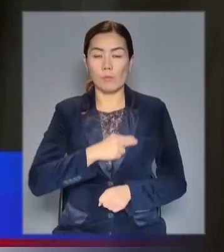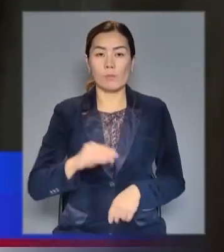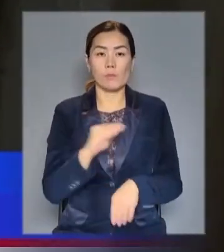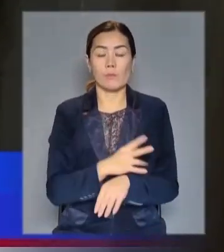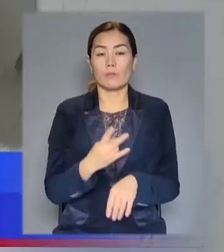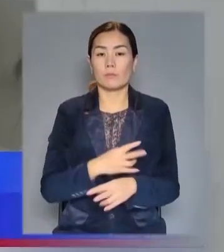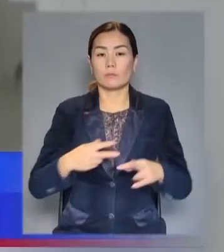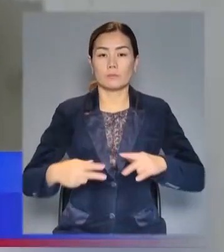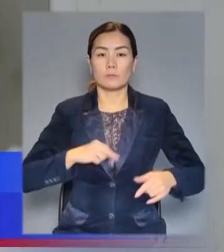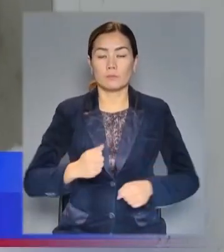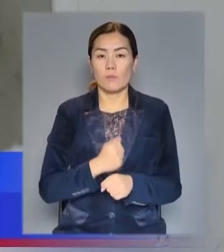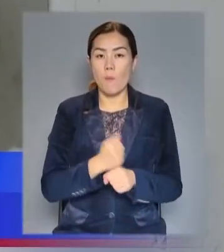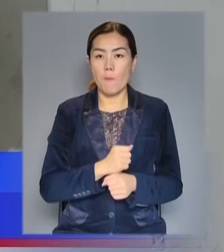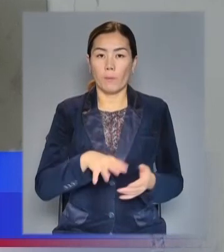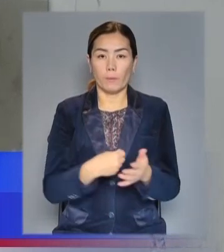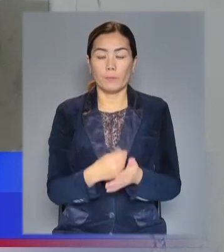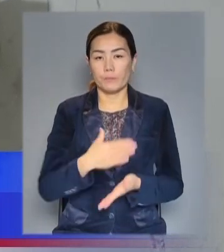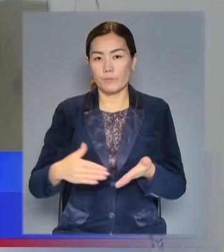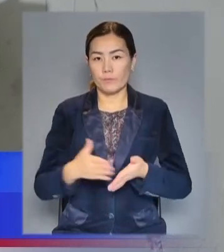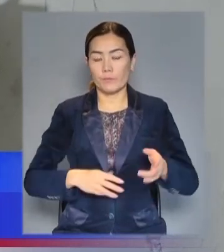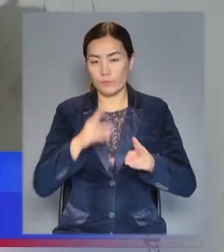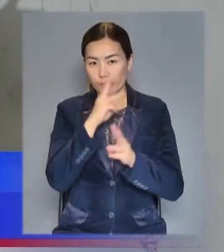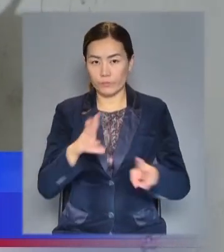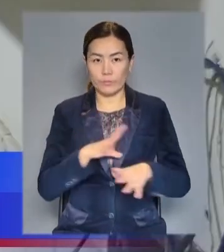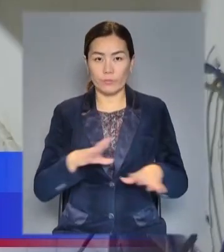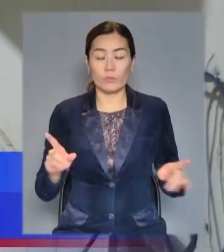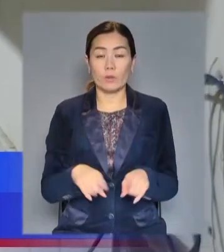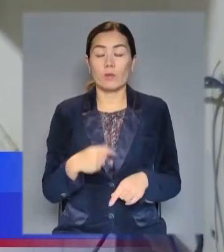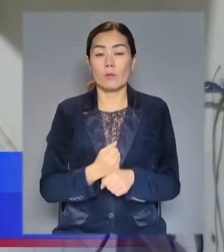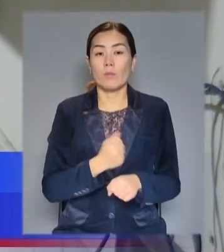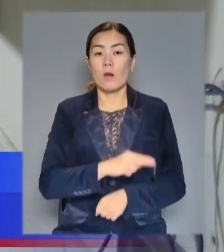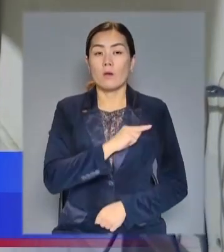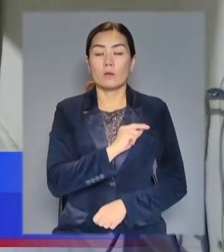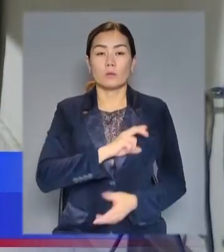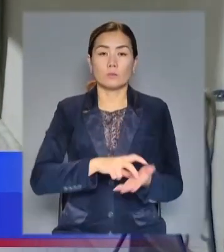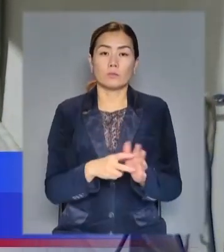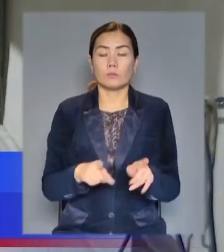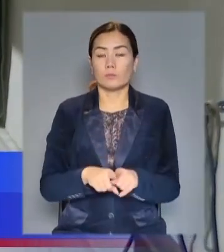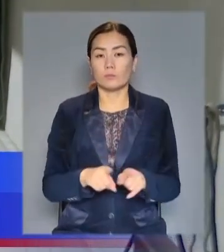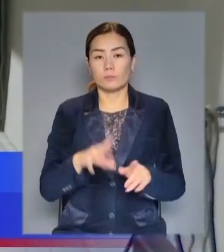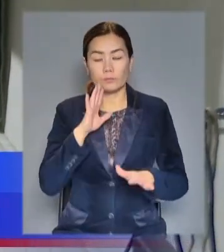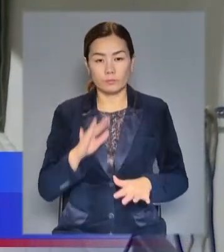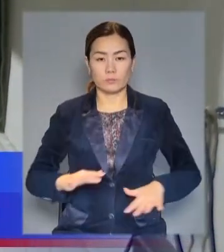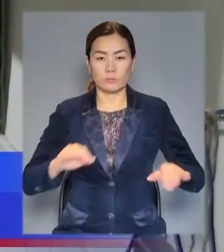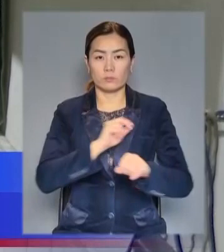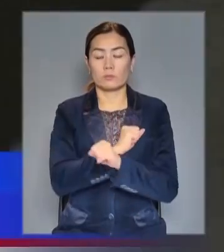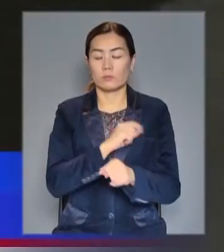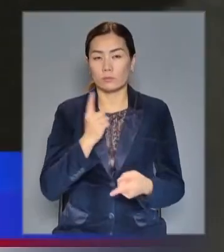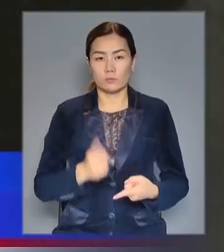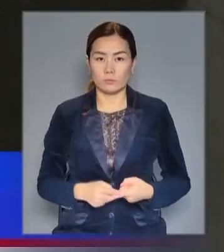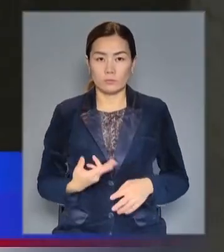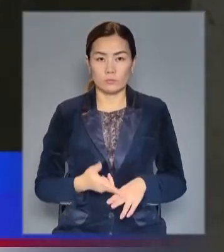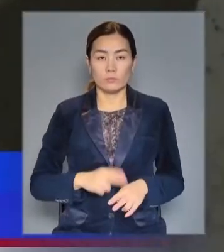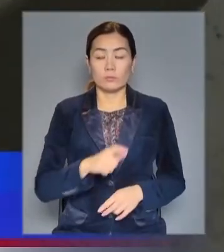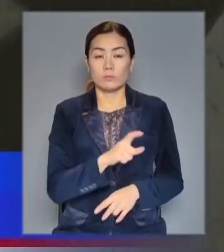пен түнгі ауысым үшін осы уақытқа дейін мүлдем төленбеген. Тіптен жұмысшылардың демалыс бөлмелерін су басқан, демалу мүмкін емес.